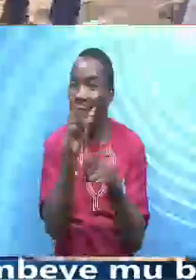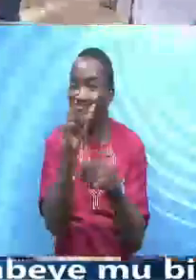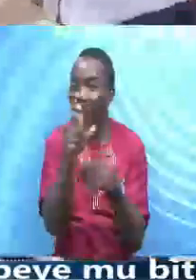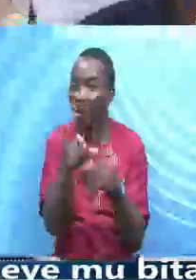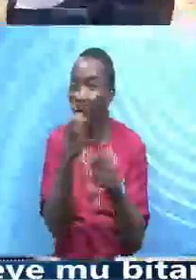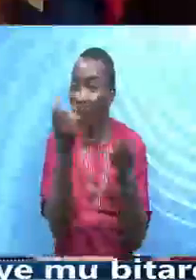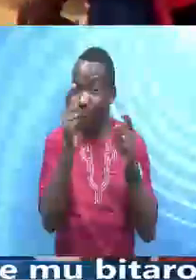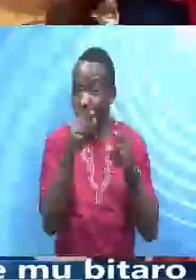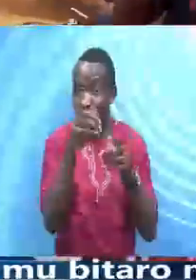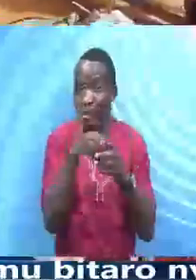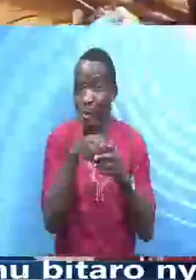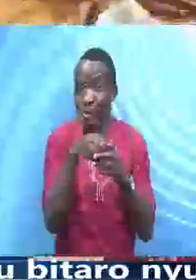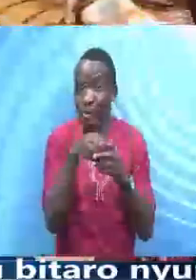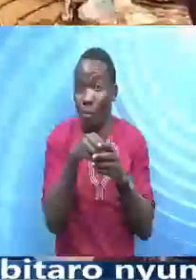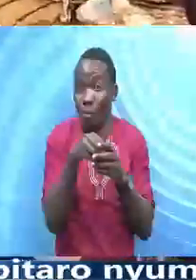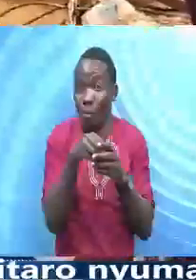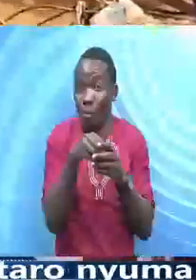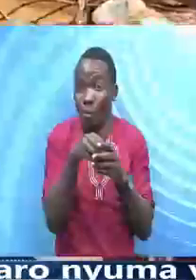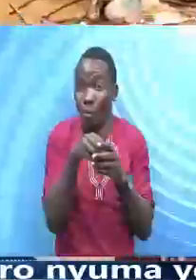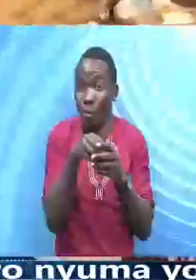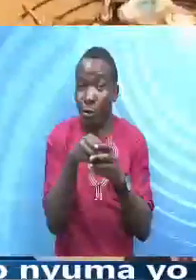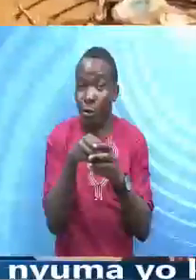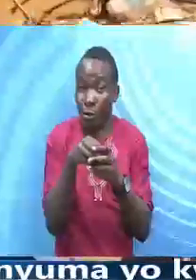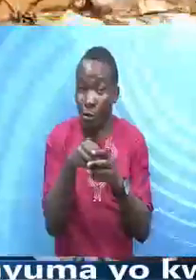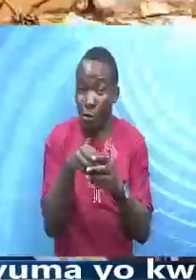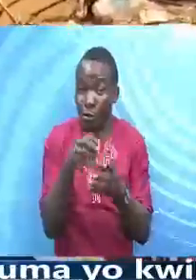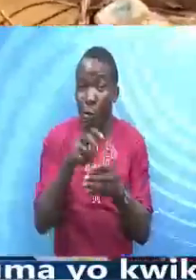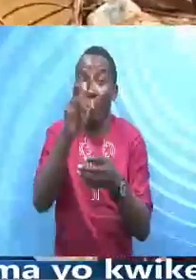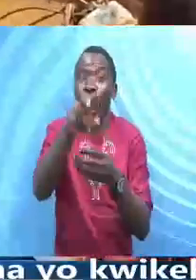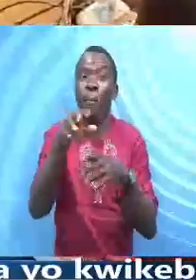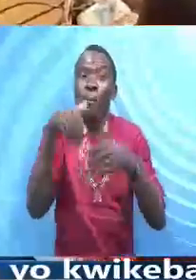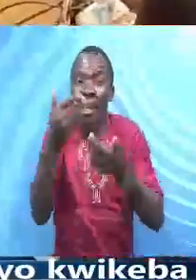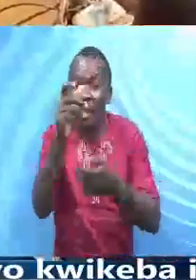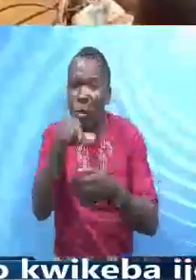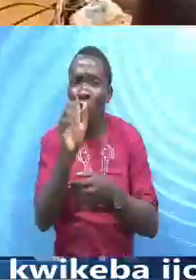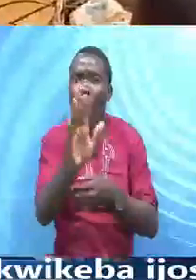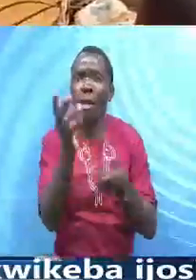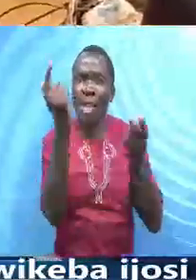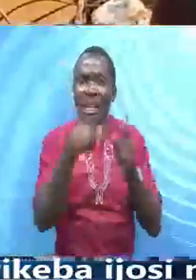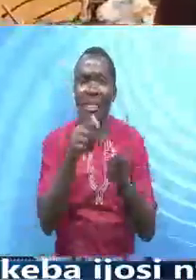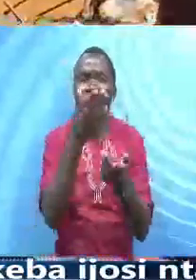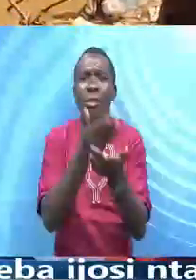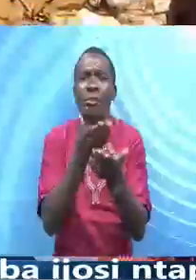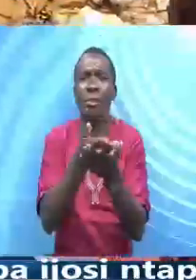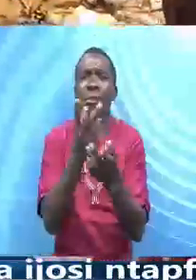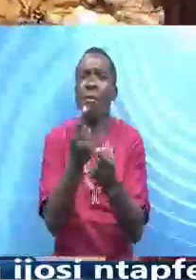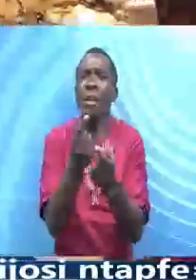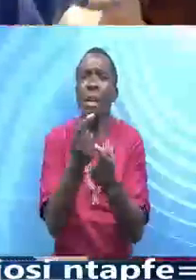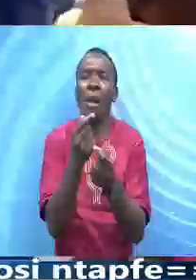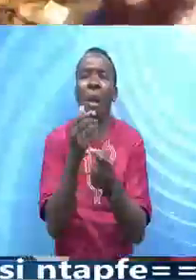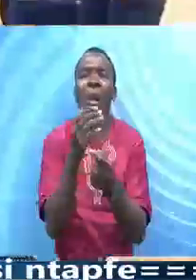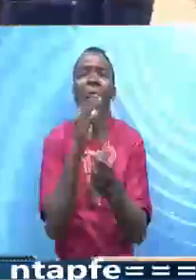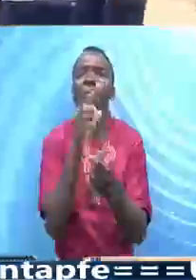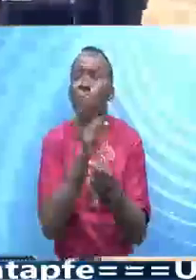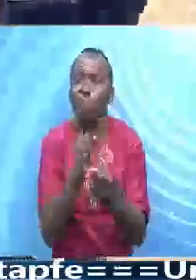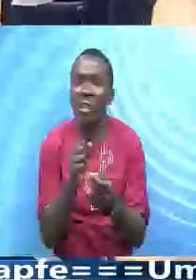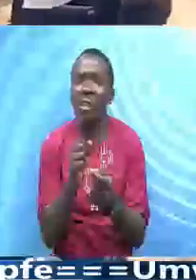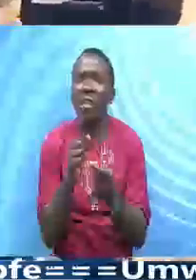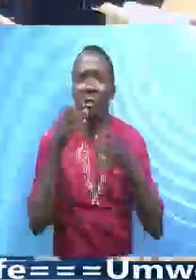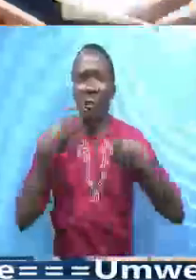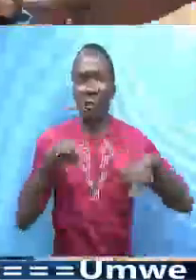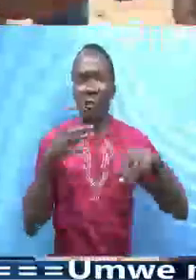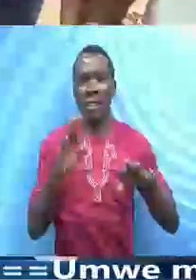moda tukabatwara Nese umuntu wawe yaza ukamuca amafaranga mukecuru turi kumutwarira ubuntu anabana